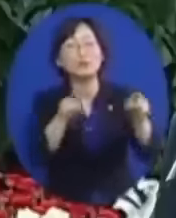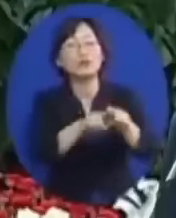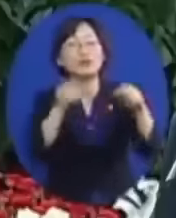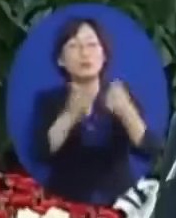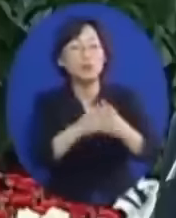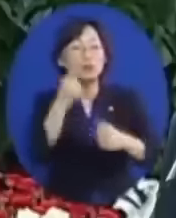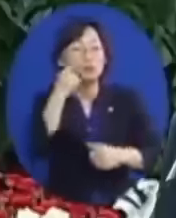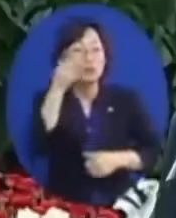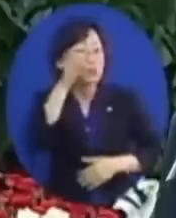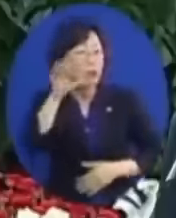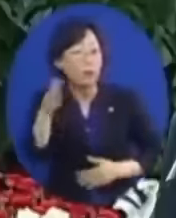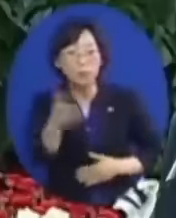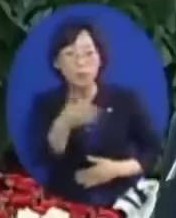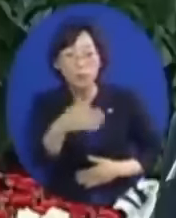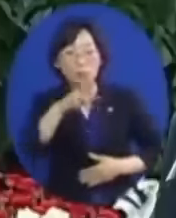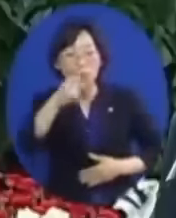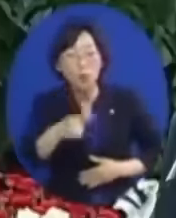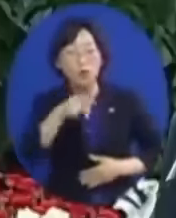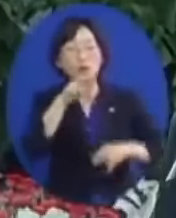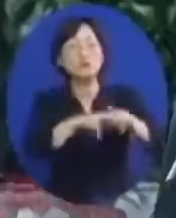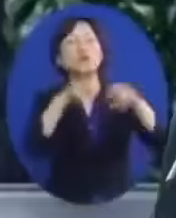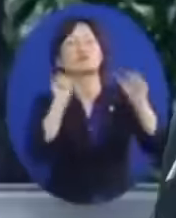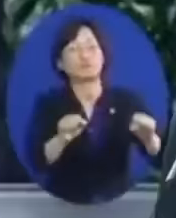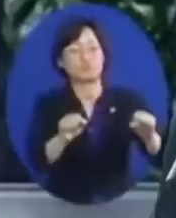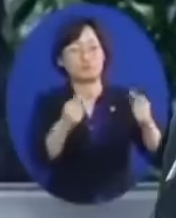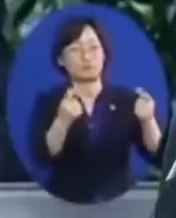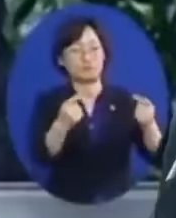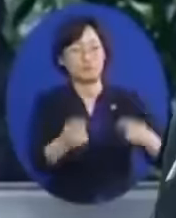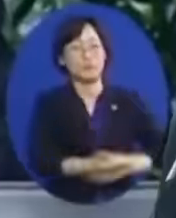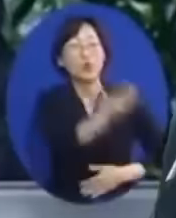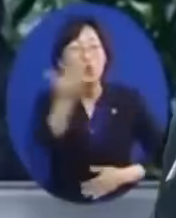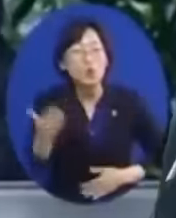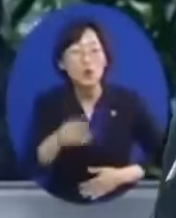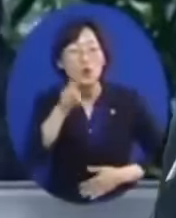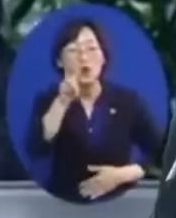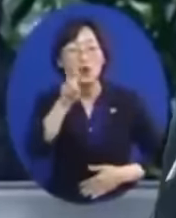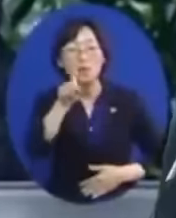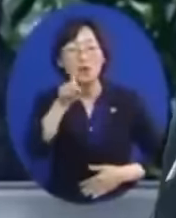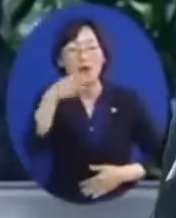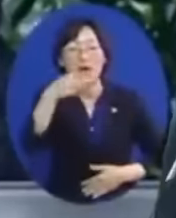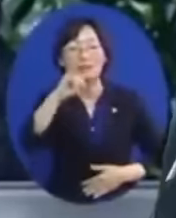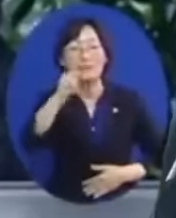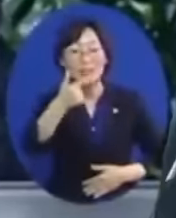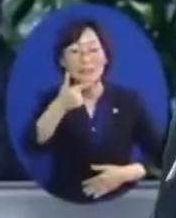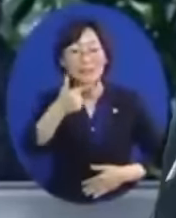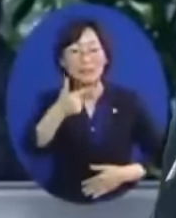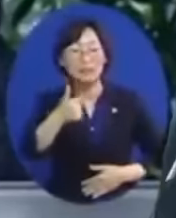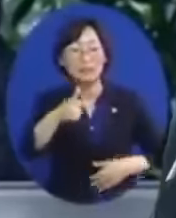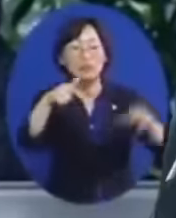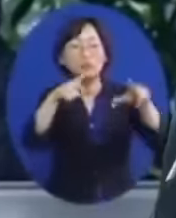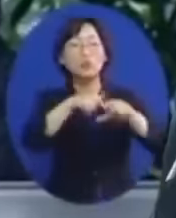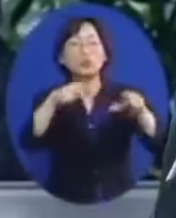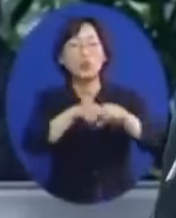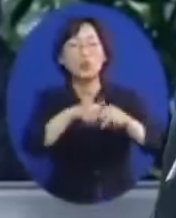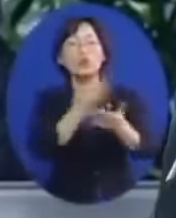안 보여도 이 자리에 계십니다. 네. 여러분, 마르틴 루터가 종교개혁을 하지 않았습니까? 하도 반대하는 사람도